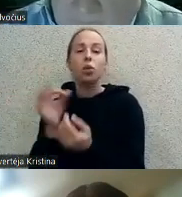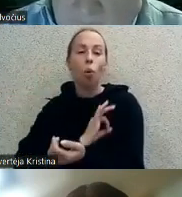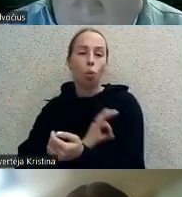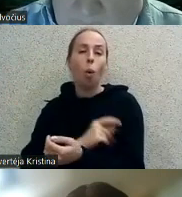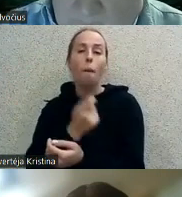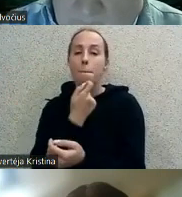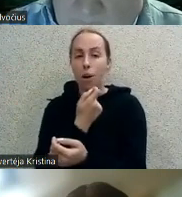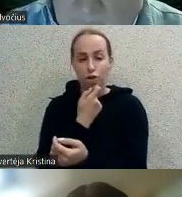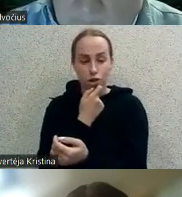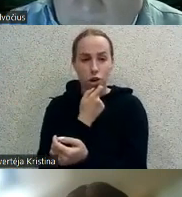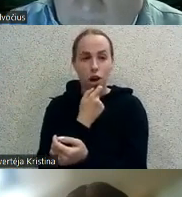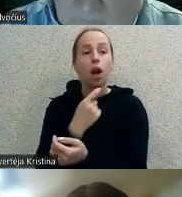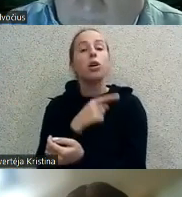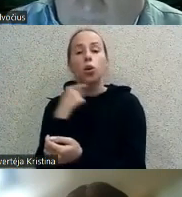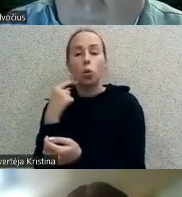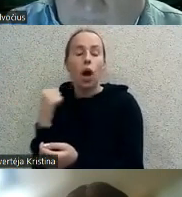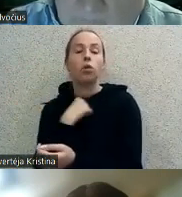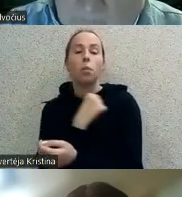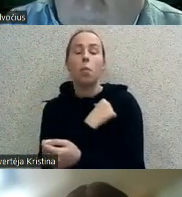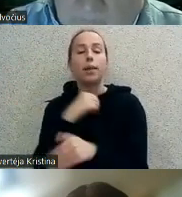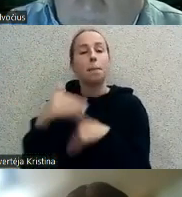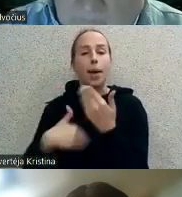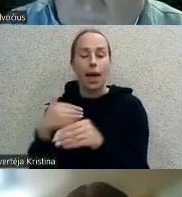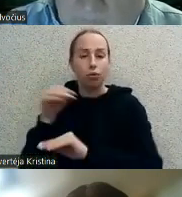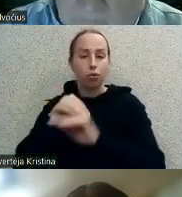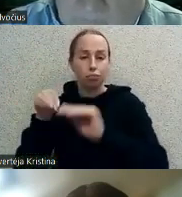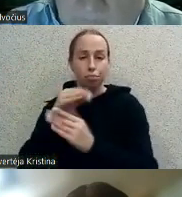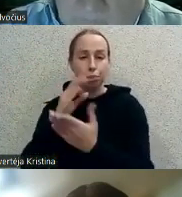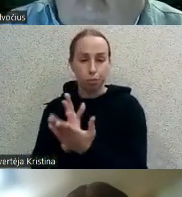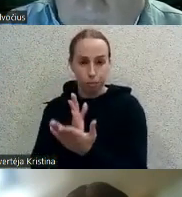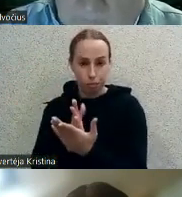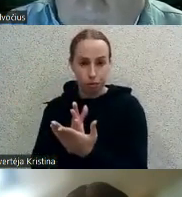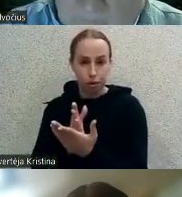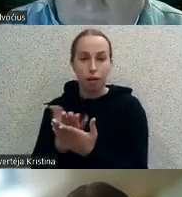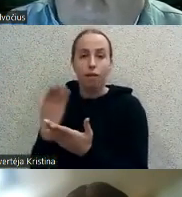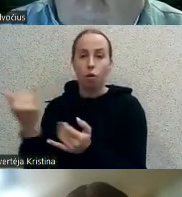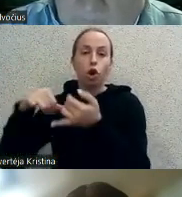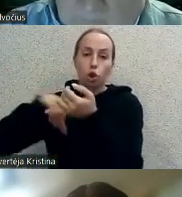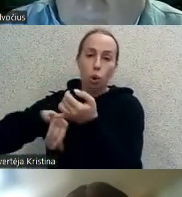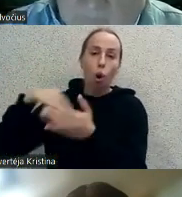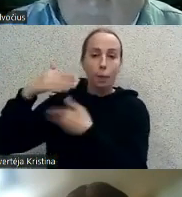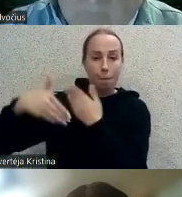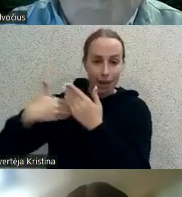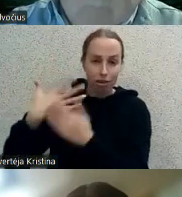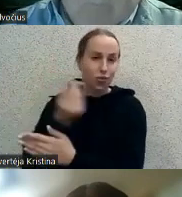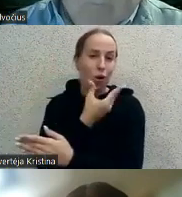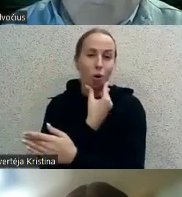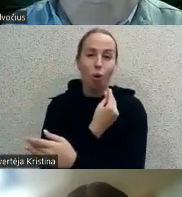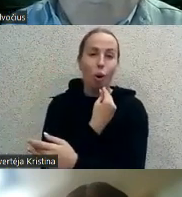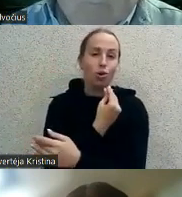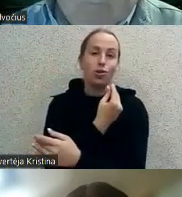daugiau medžiagą ruošia pati. Tai istorinė medžiaga, tai ne grožinė,